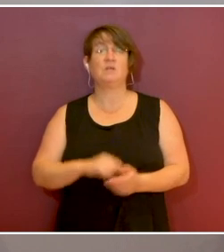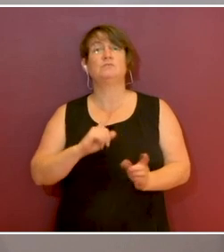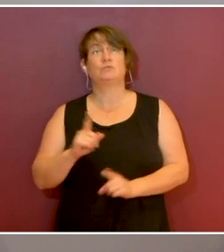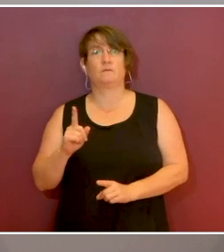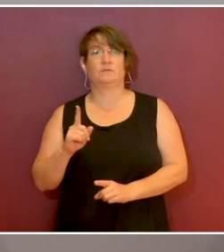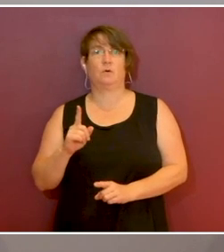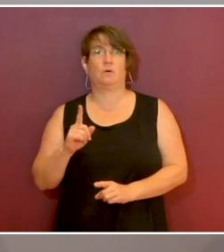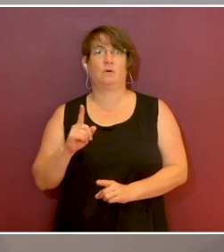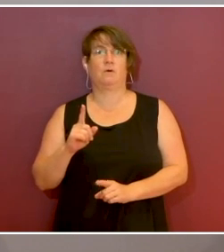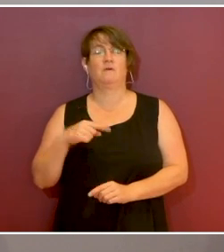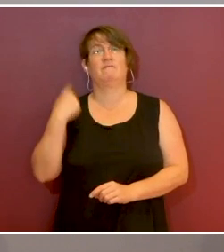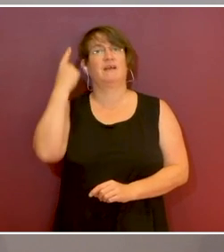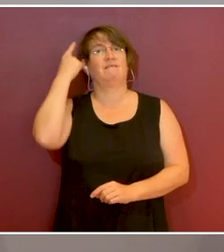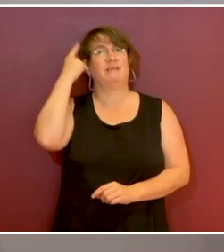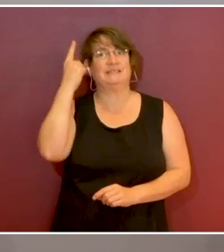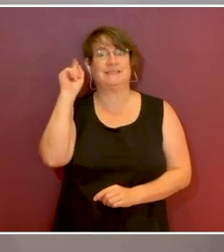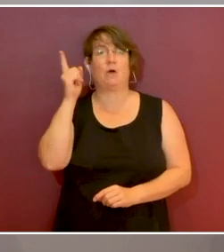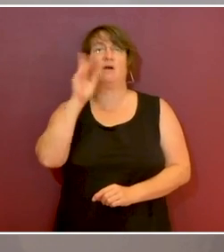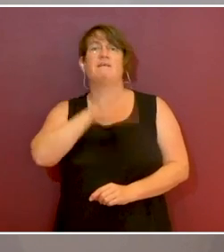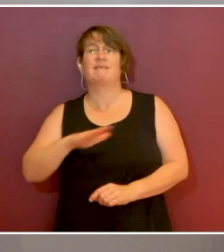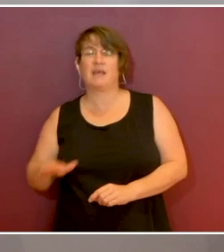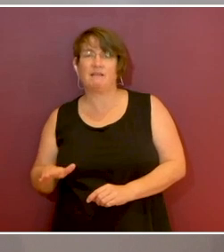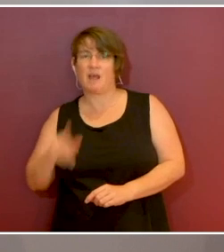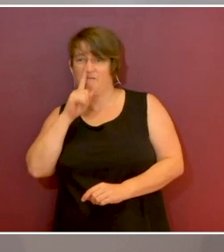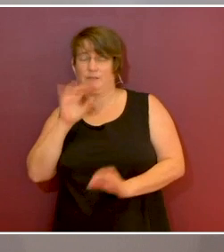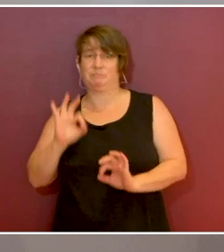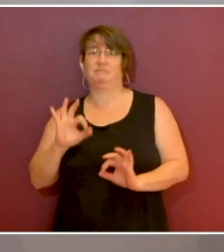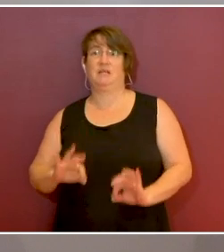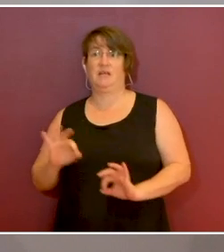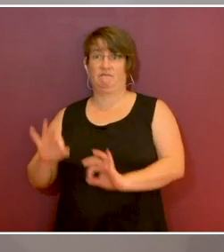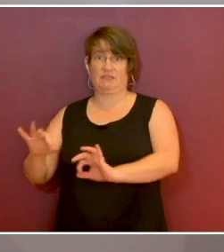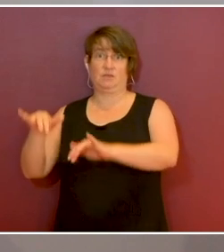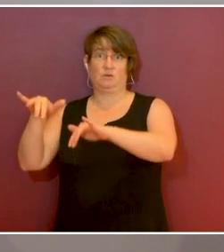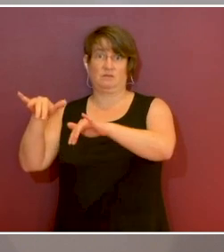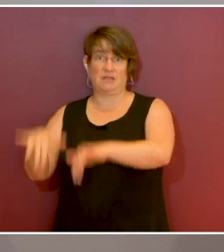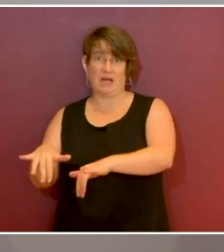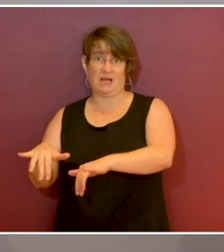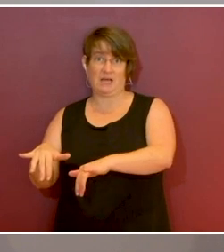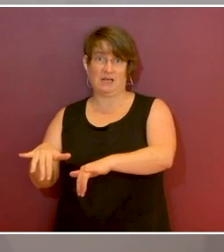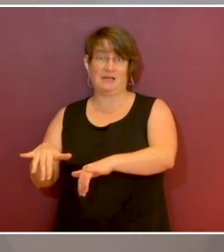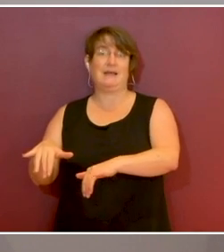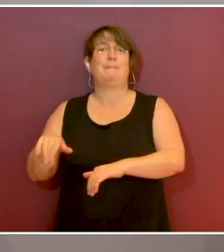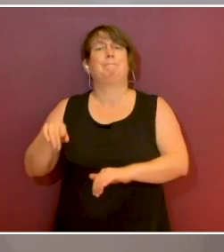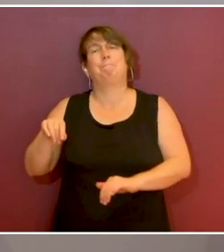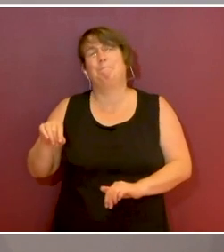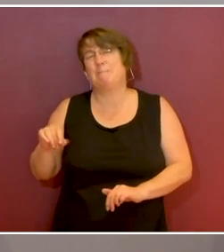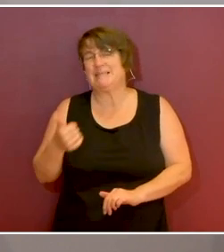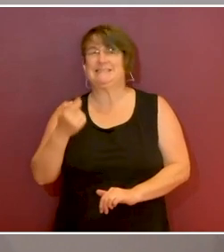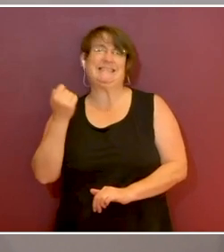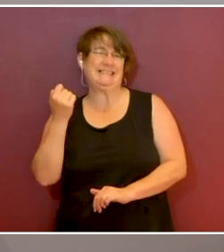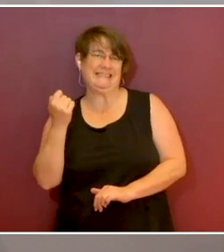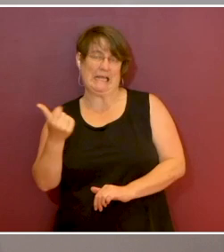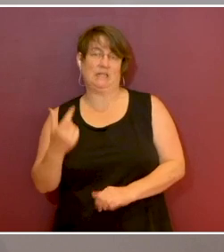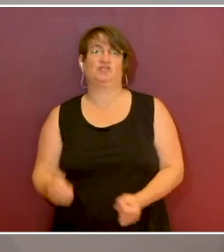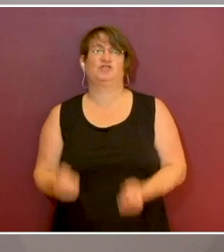Verläufe bei Kindern, auch wenn sie infiziert sind, in der Regel, wenn überhaupt, jedenfalls nicht schwer sind. Ich glaube, das kann man schon sagen. Aber vielleicht